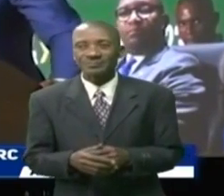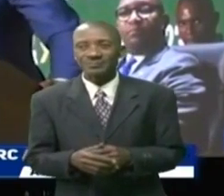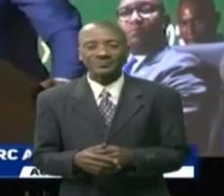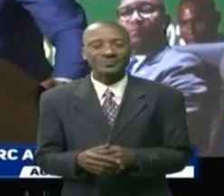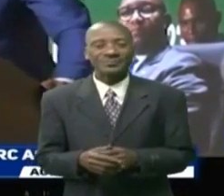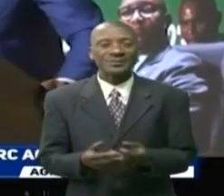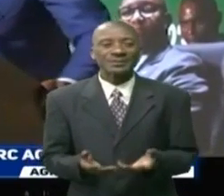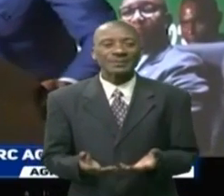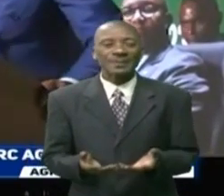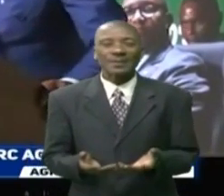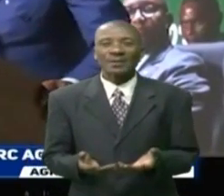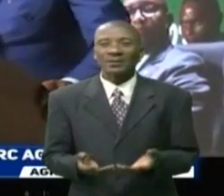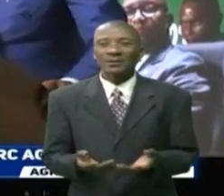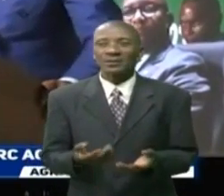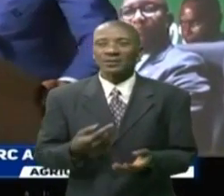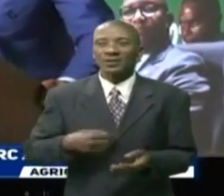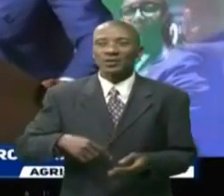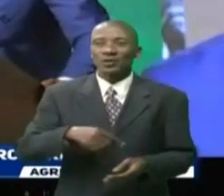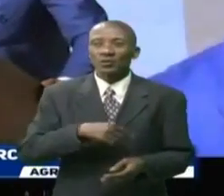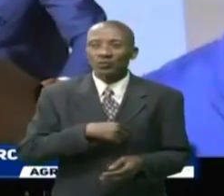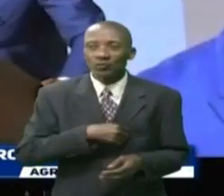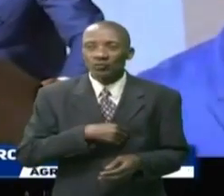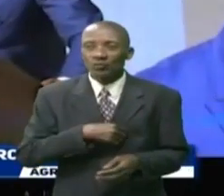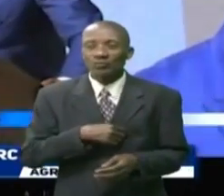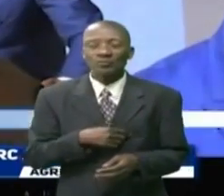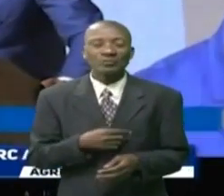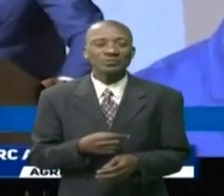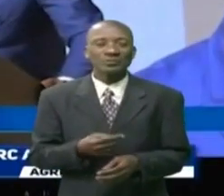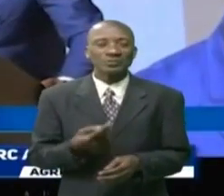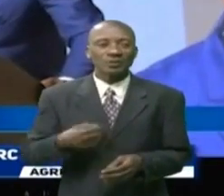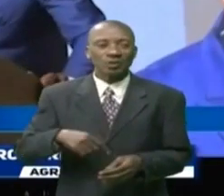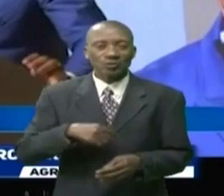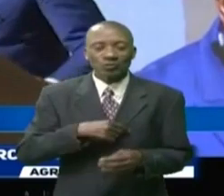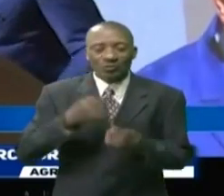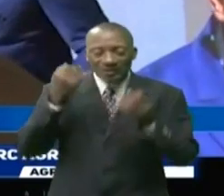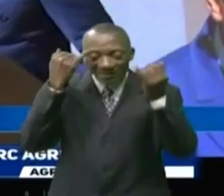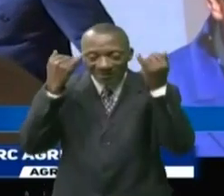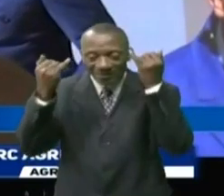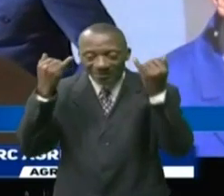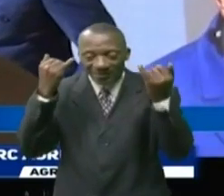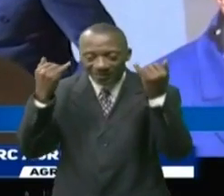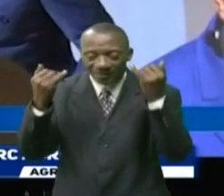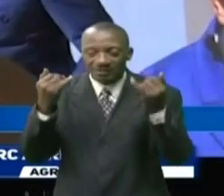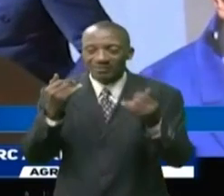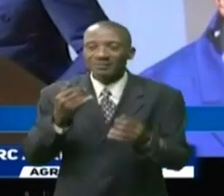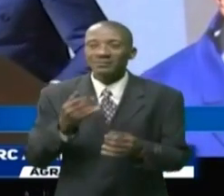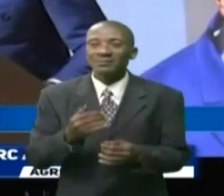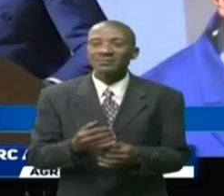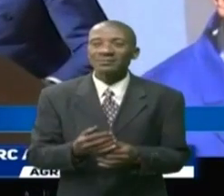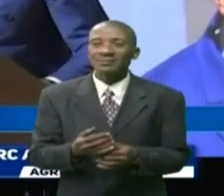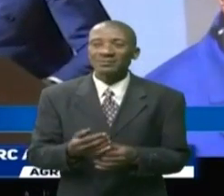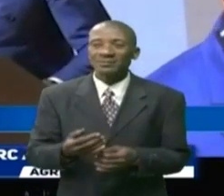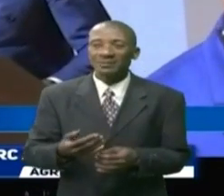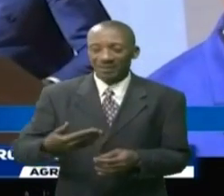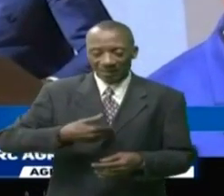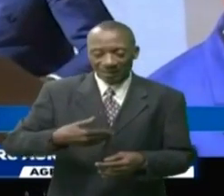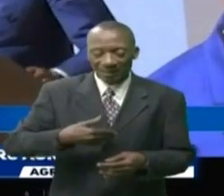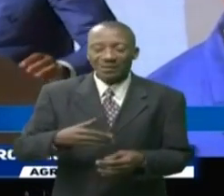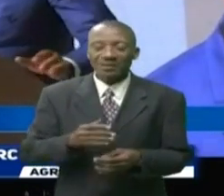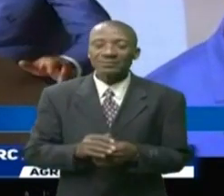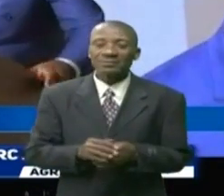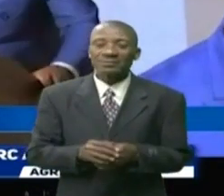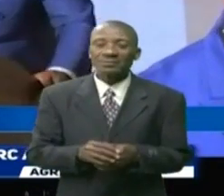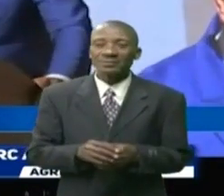diversité des participants à ces forums, désirer de prendre les traits de la transformation agricole en marche, je suis et je